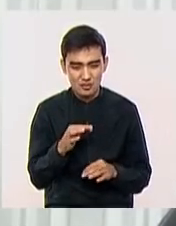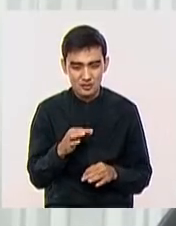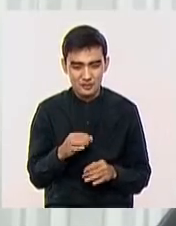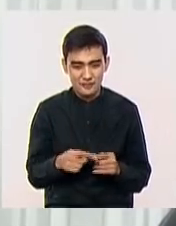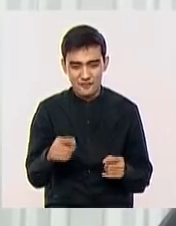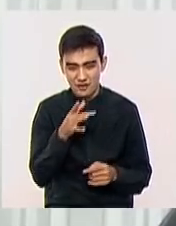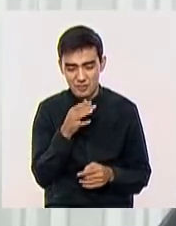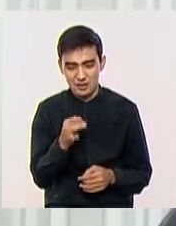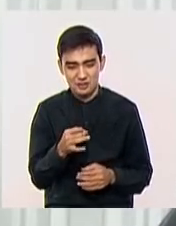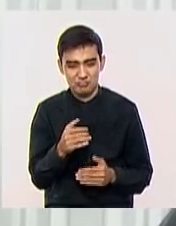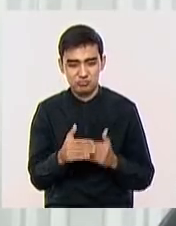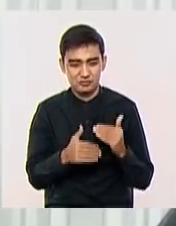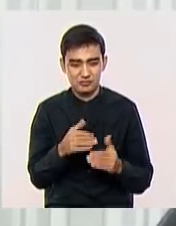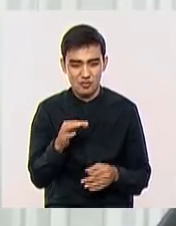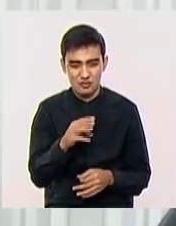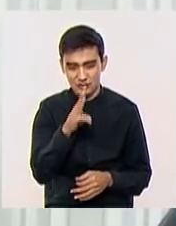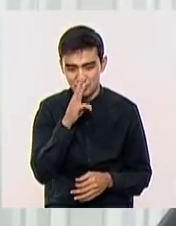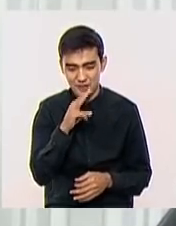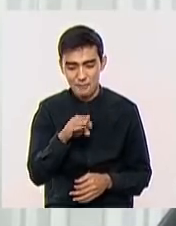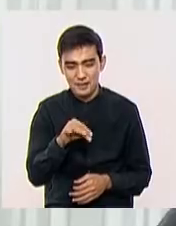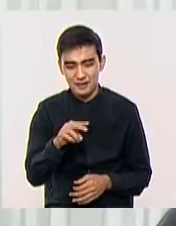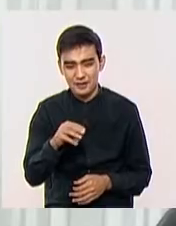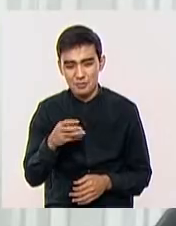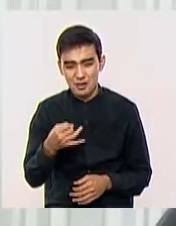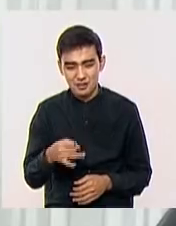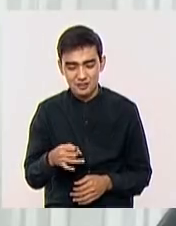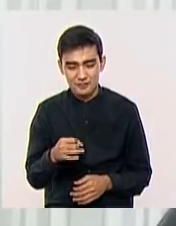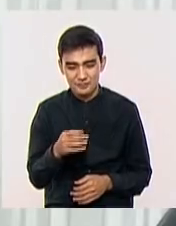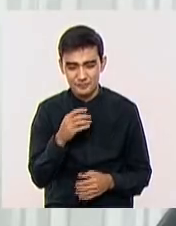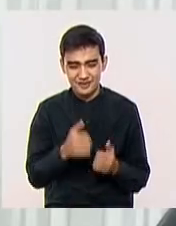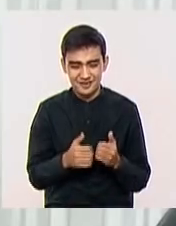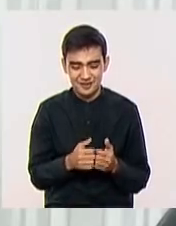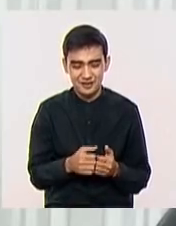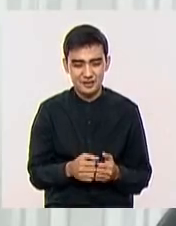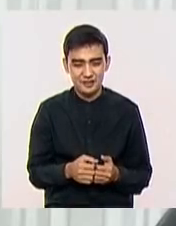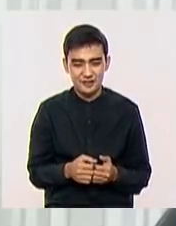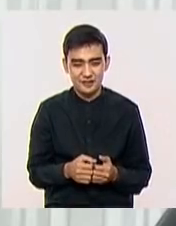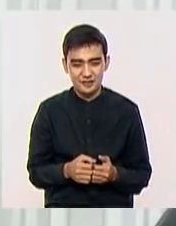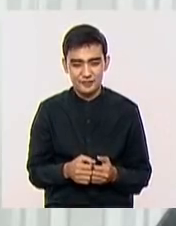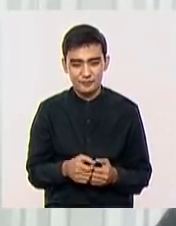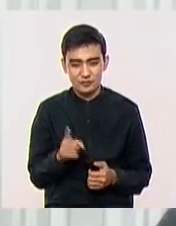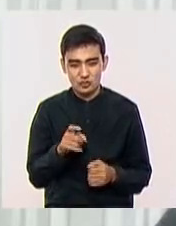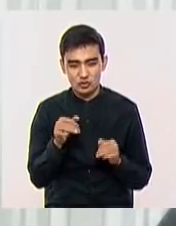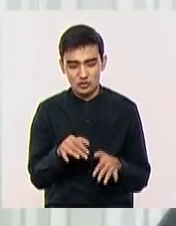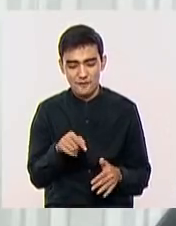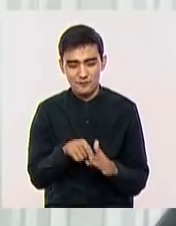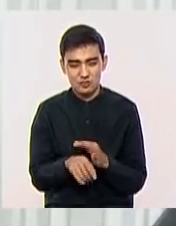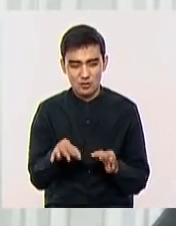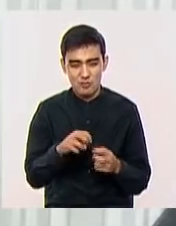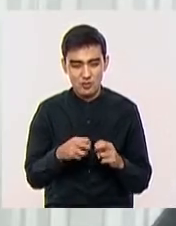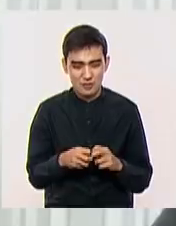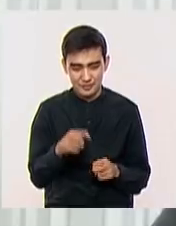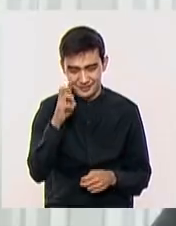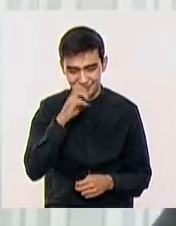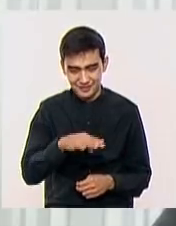Определенное повышение минимальной зарплаты – это все-таки, скажем так, то, что решает внутренние проблемы в